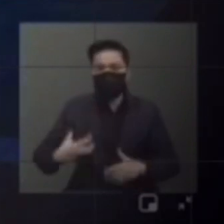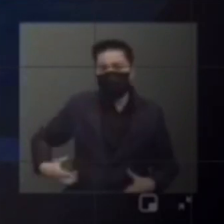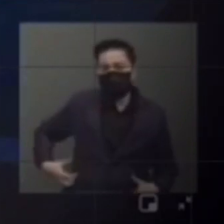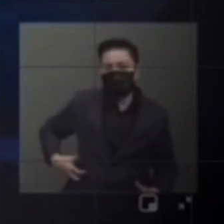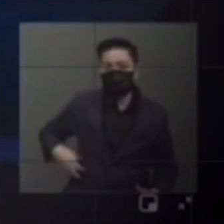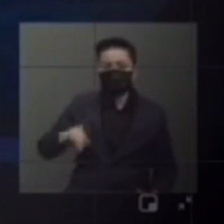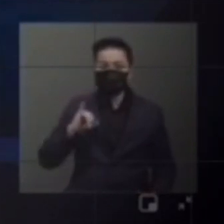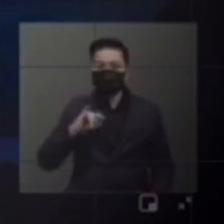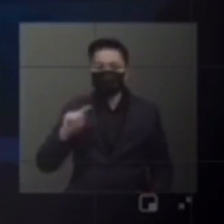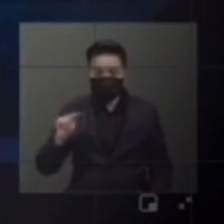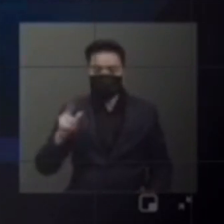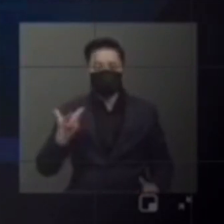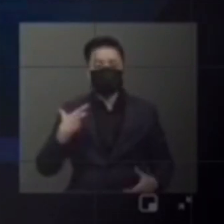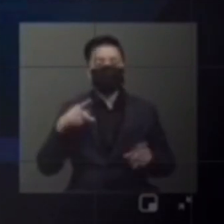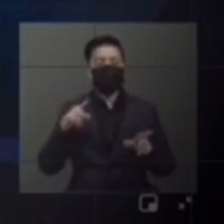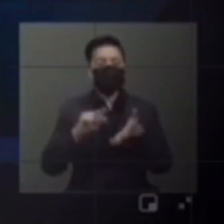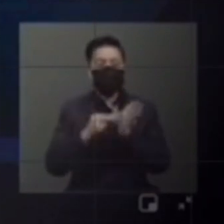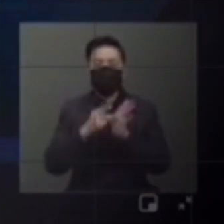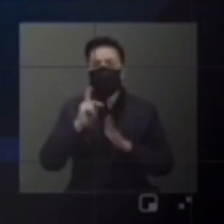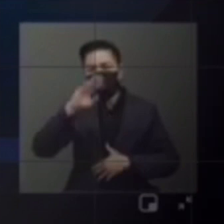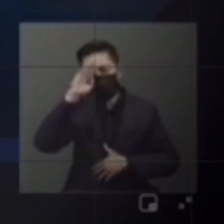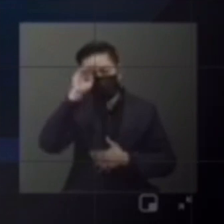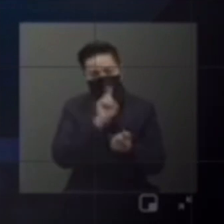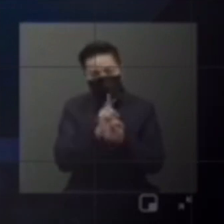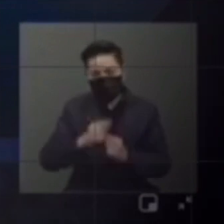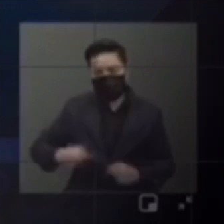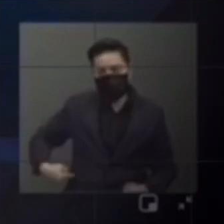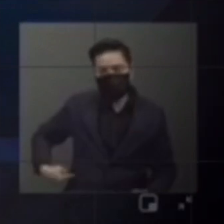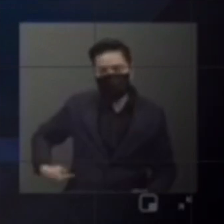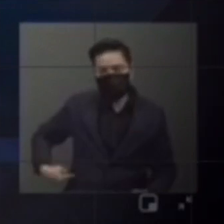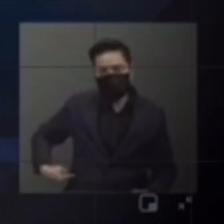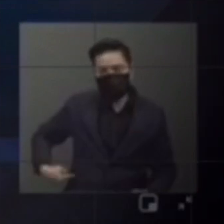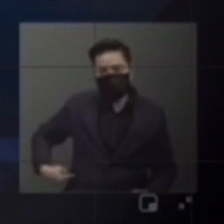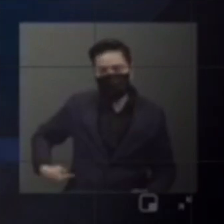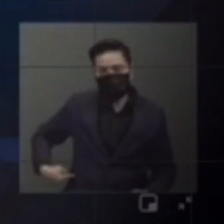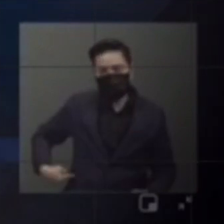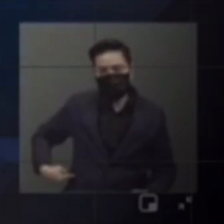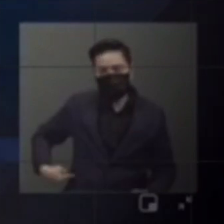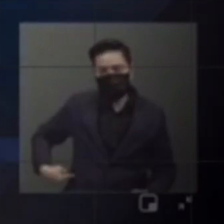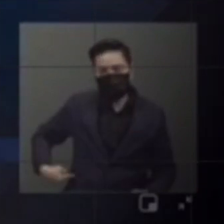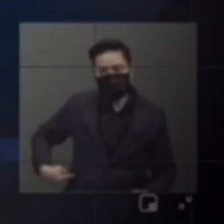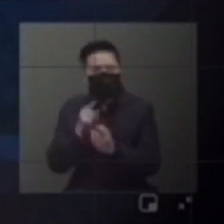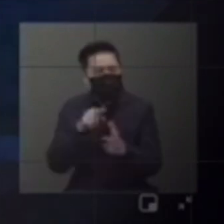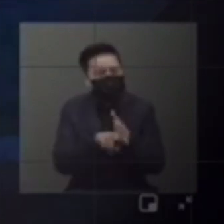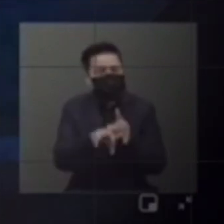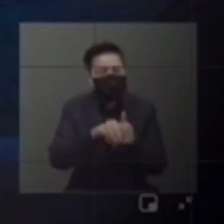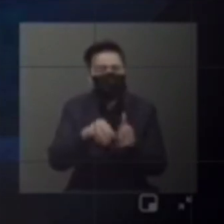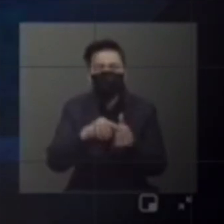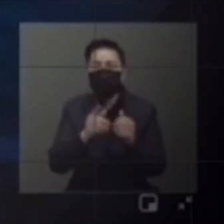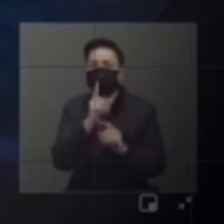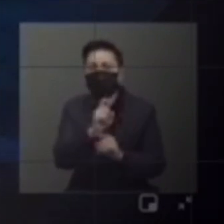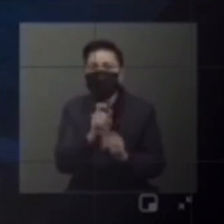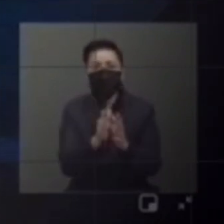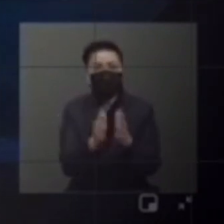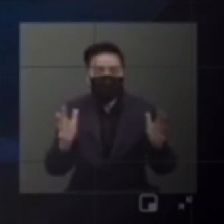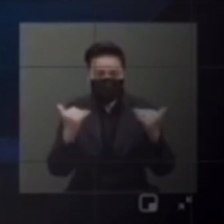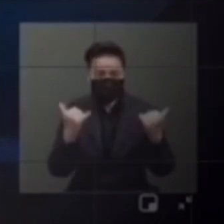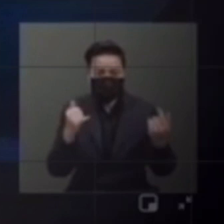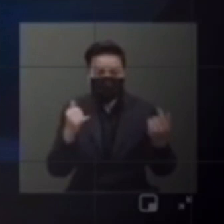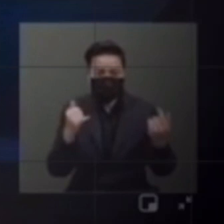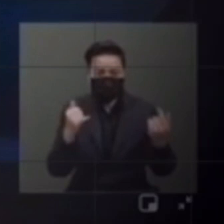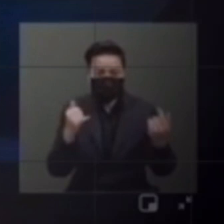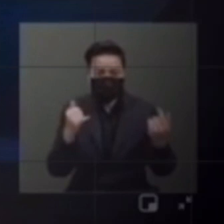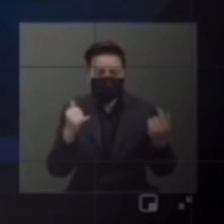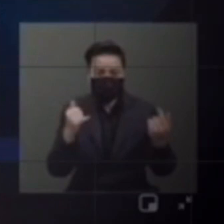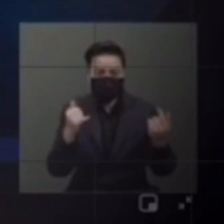คะก็จะเป็นโรคที่มีการรายงานอย่างมากแล้วก็ที่สำคัญนะคะในที่ประชุมหารือว่ากรณีที่ผู้ป่ว